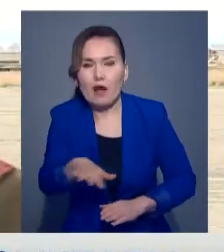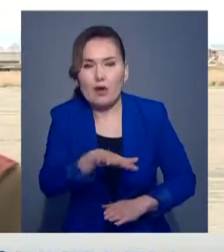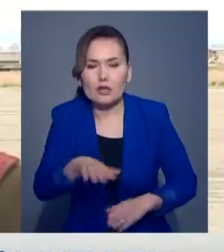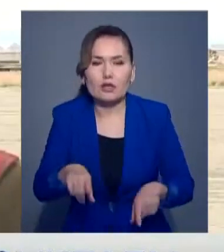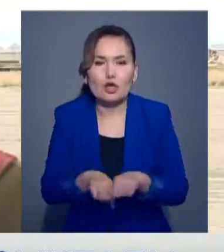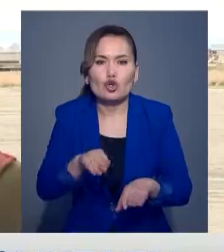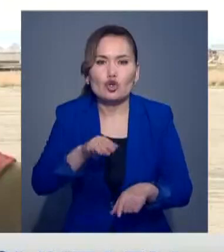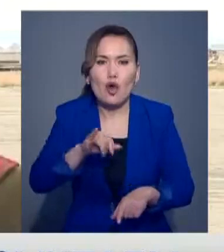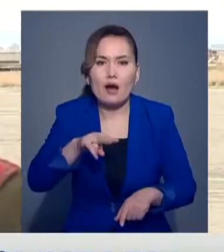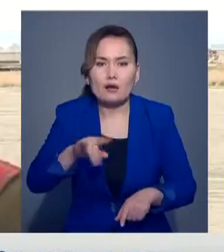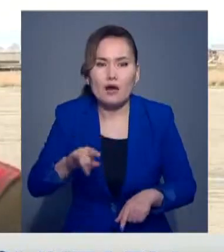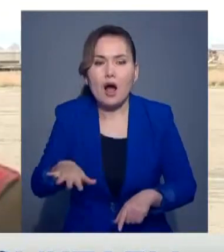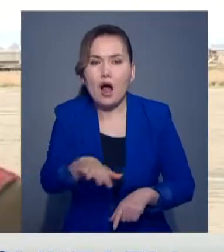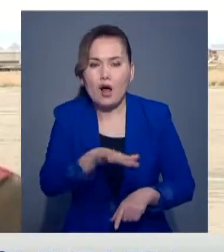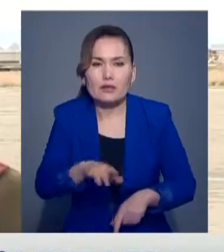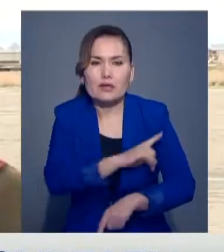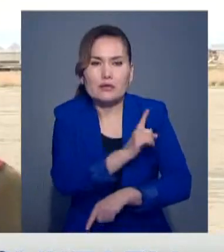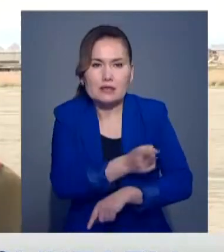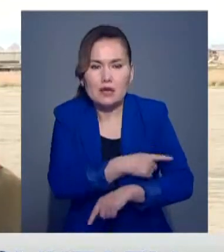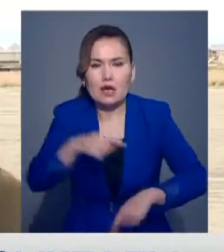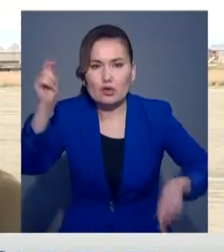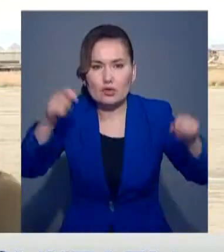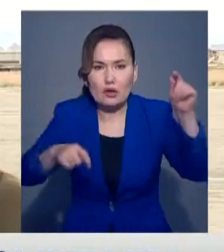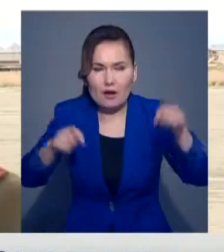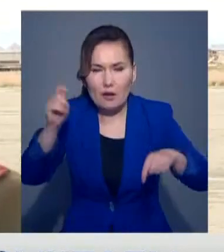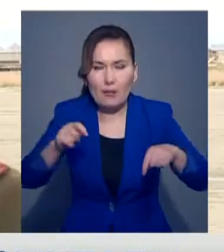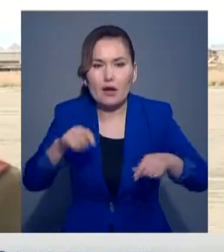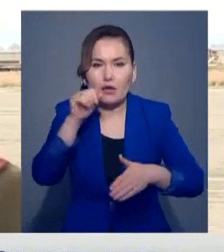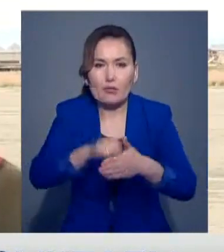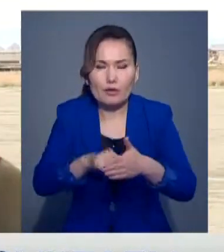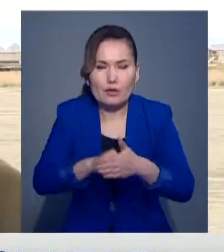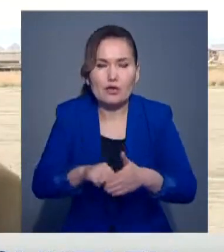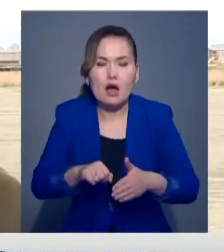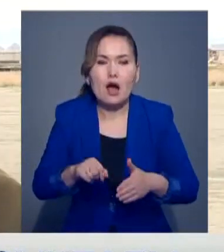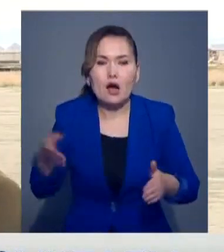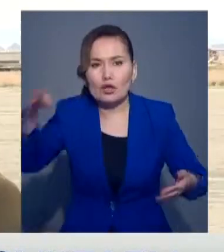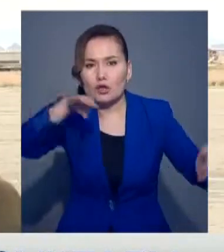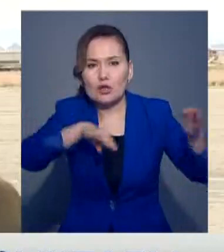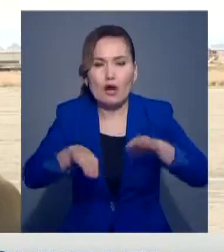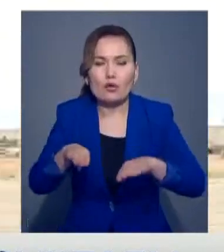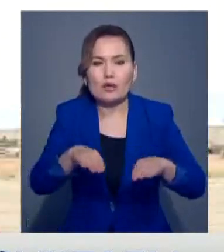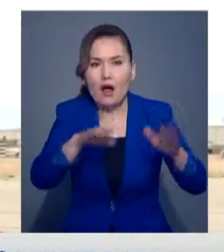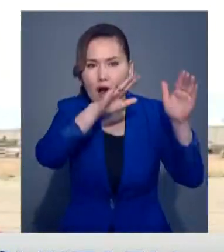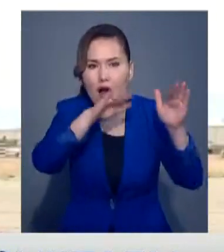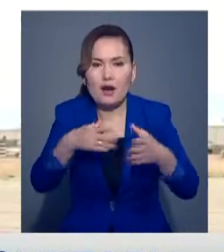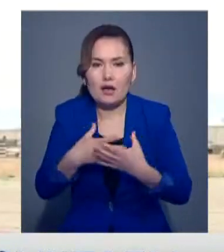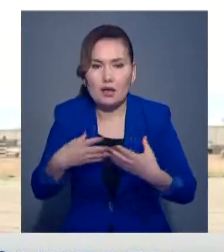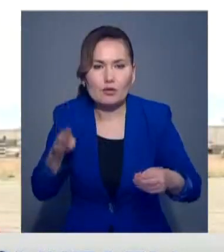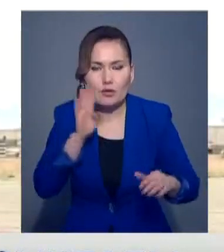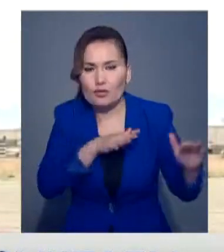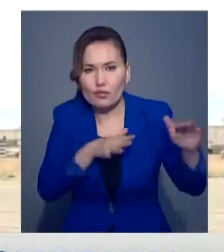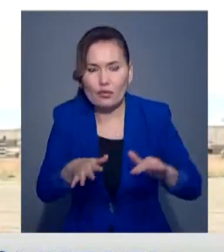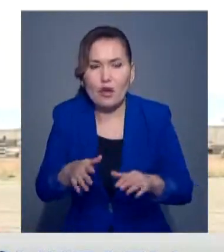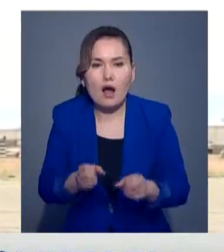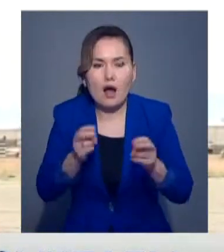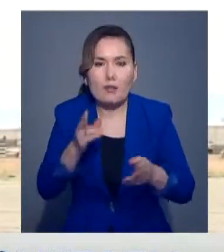мынау қатты нөсер жауған кезде тау бөктерінен лайлы су ағуы мүмкін. Ашық айтсақ,